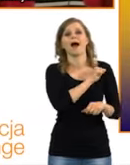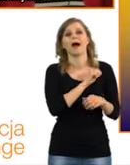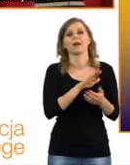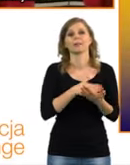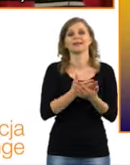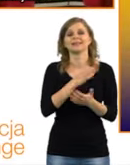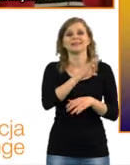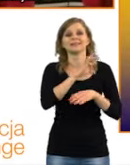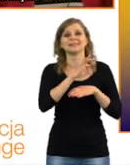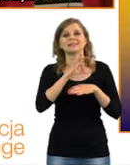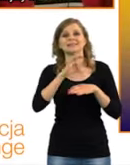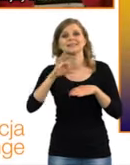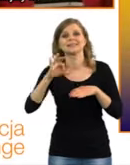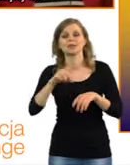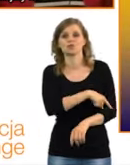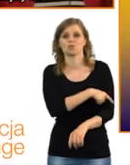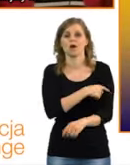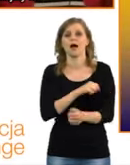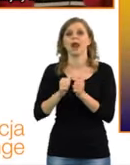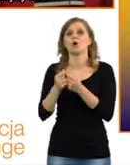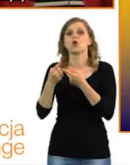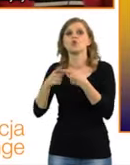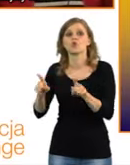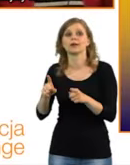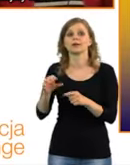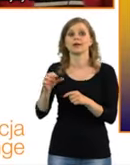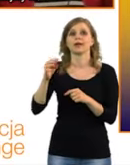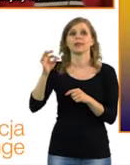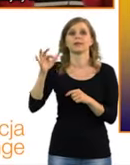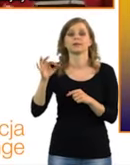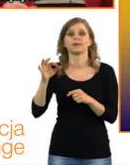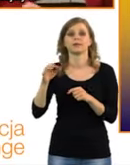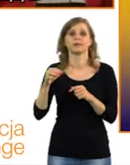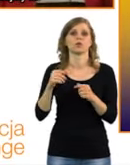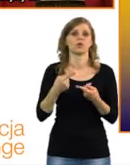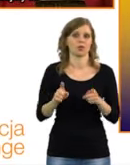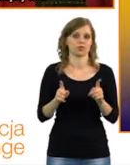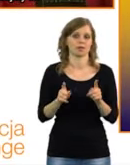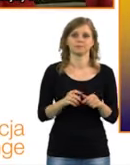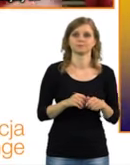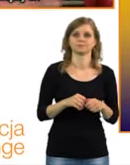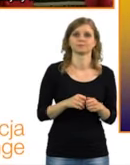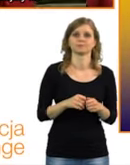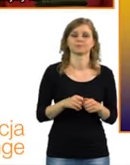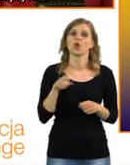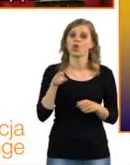długich, takich jak s, i krótkie przy głosce t na przykład. Czyli